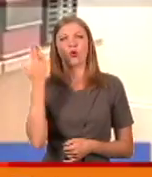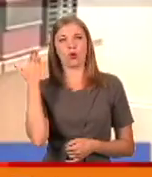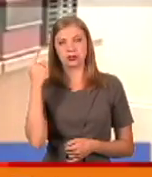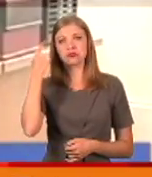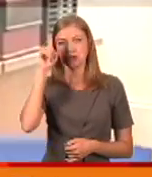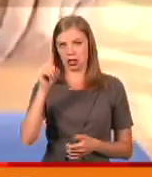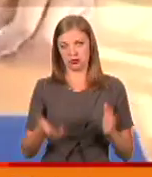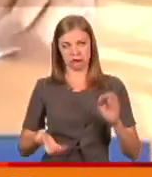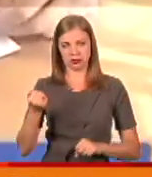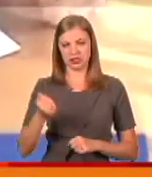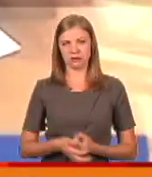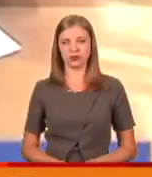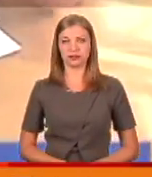ідею